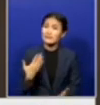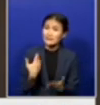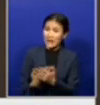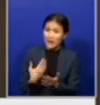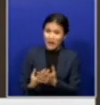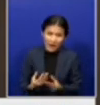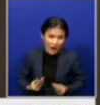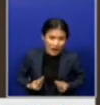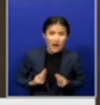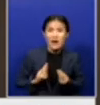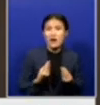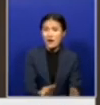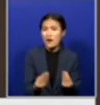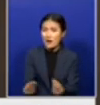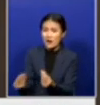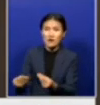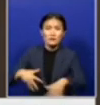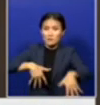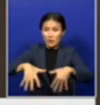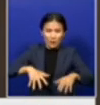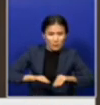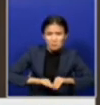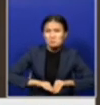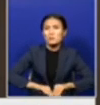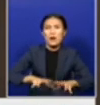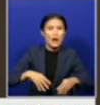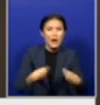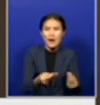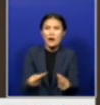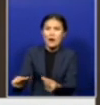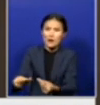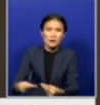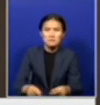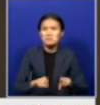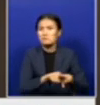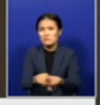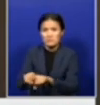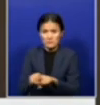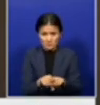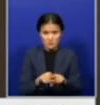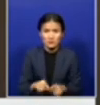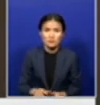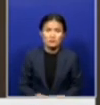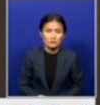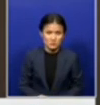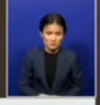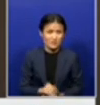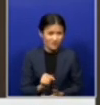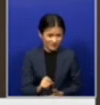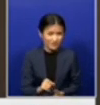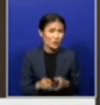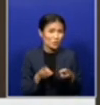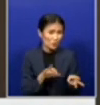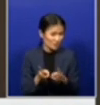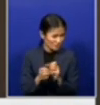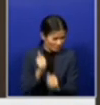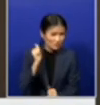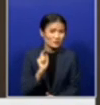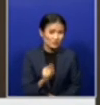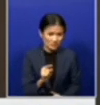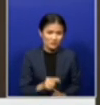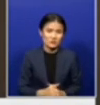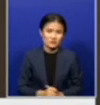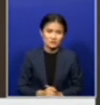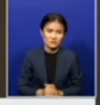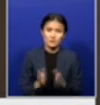เชื่อว่าในสิ่งเหล่านี้เป็นสิ่งที่ดีที่สุดนะฮะท่านประธานครับมาในส่วนของแผ